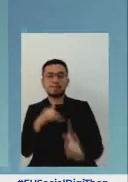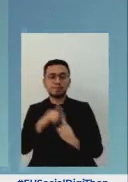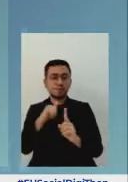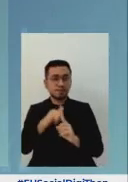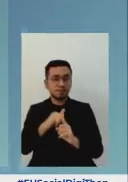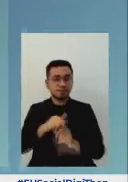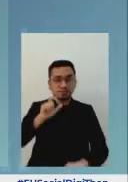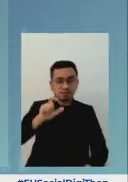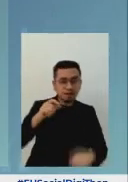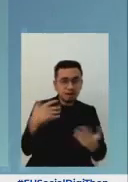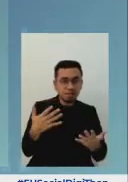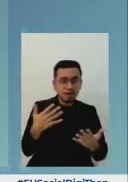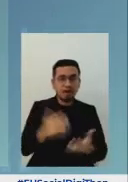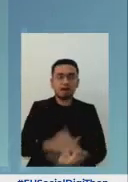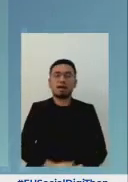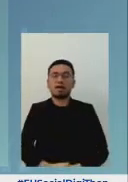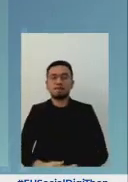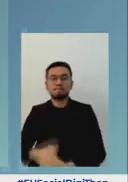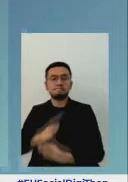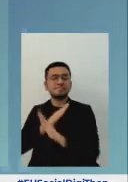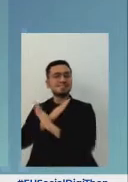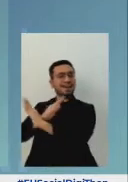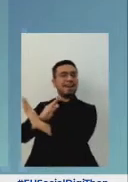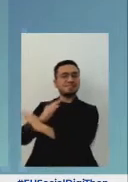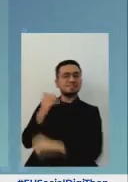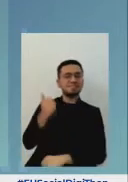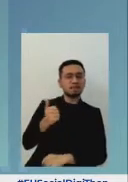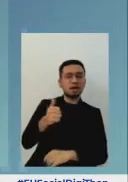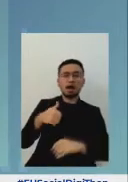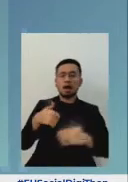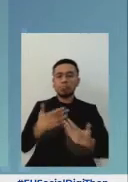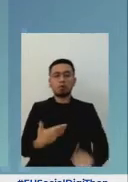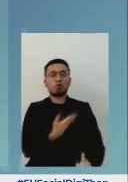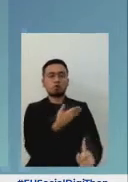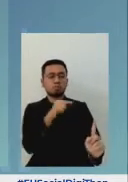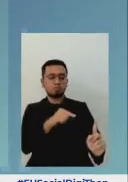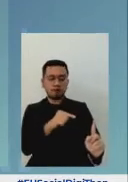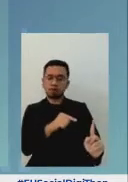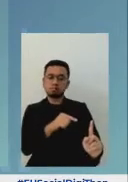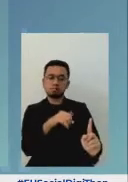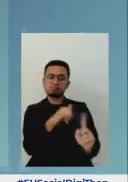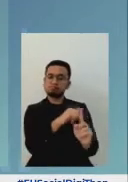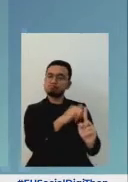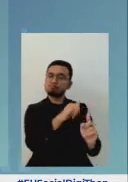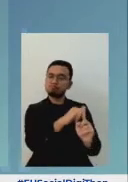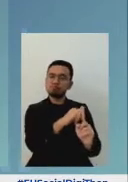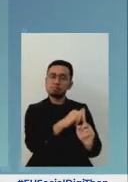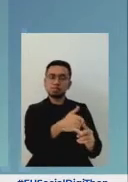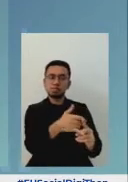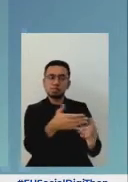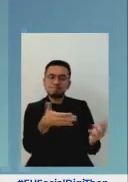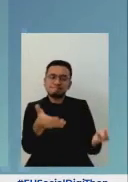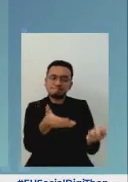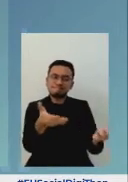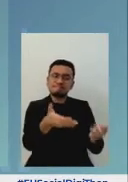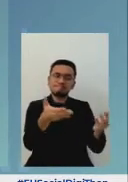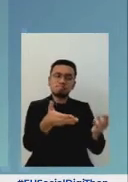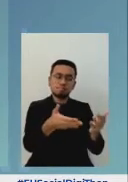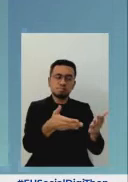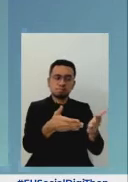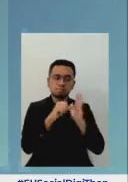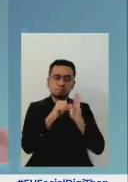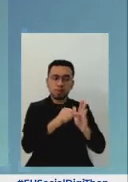berubah prevensi pencegahan atau di aspek pemulihan korban yang mengalami cyberbullying. Mulai yuk pikirkan dari sekarang, mulai